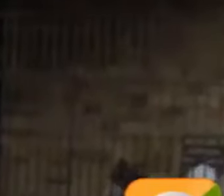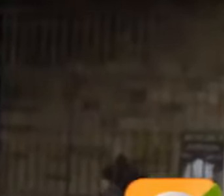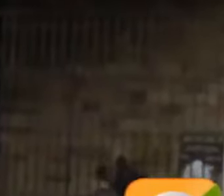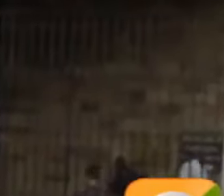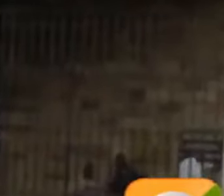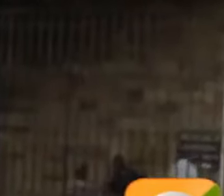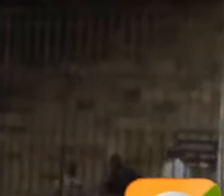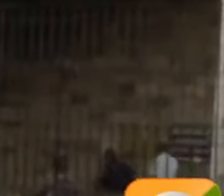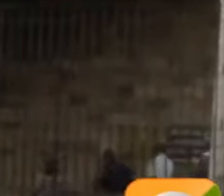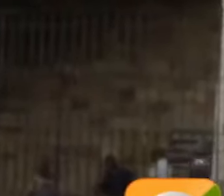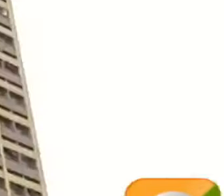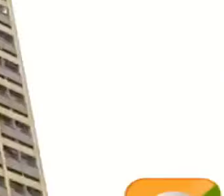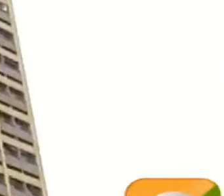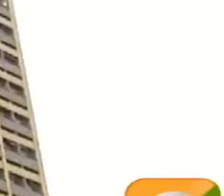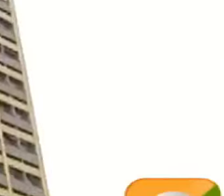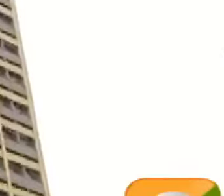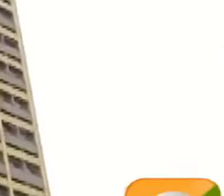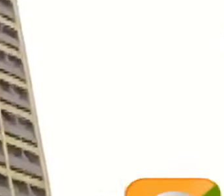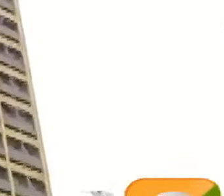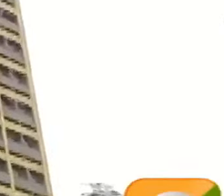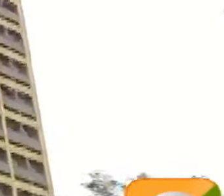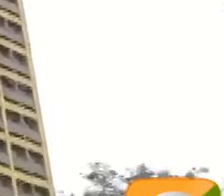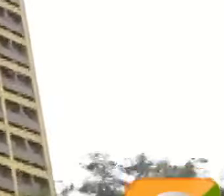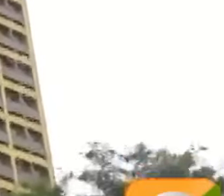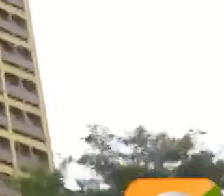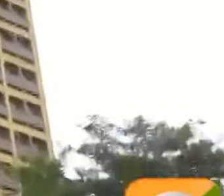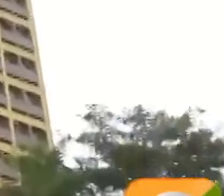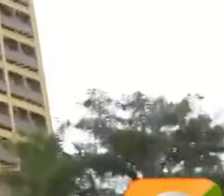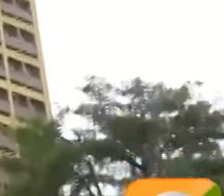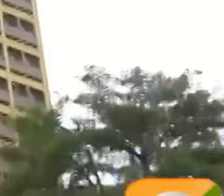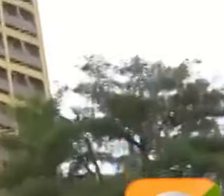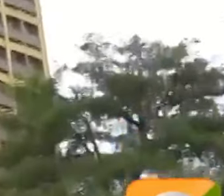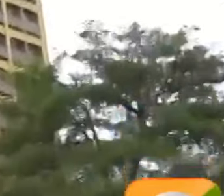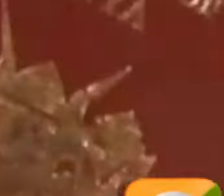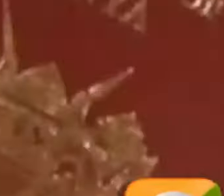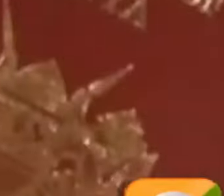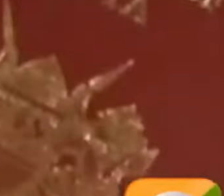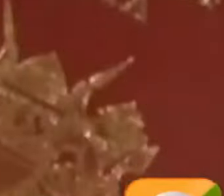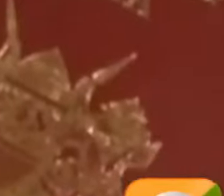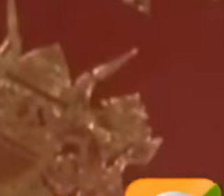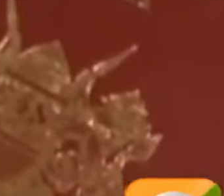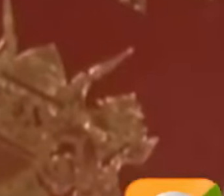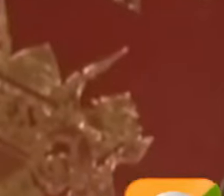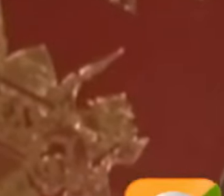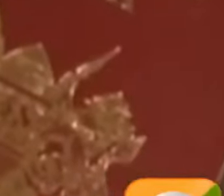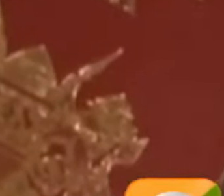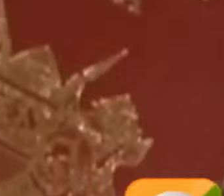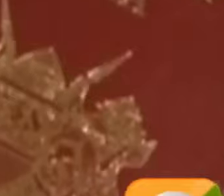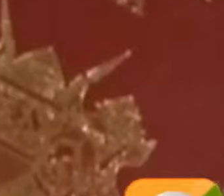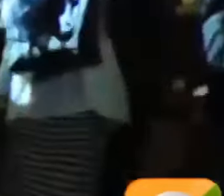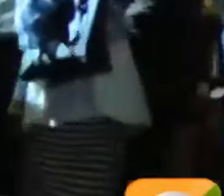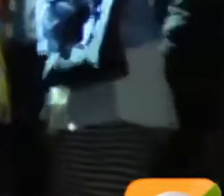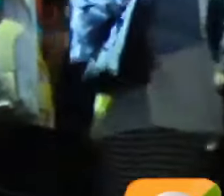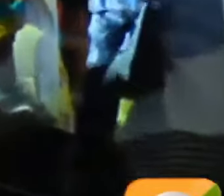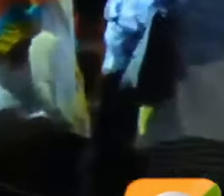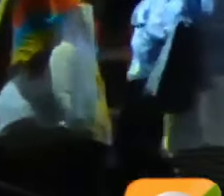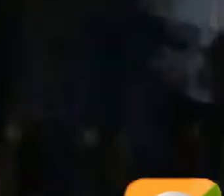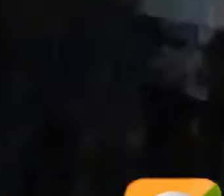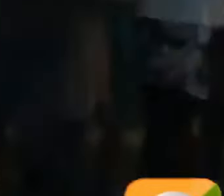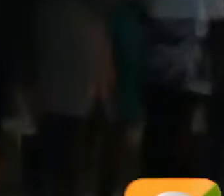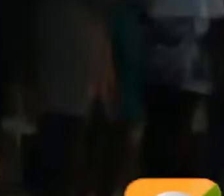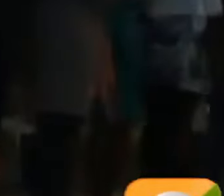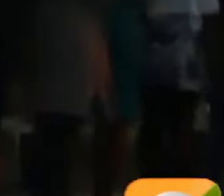haya yanafuatia yale ya kupata vyeti vya usafiri huku serikali ikiendelea kujitokeza na njia tofauti za kutafuta fedha.